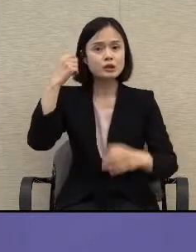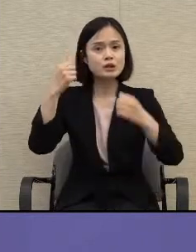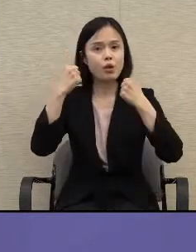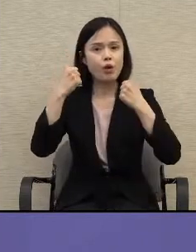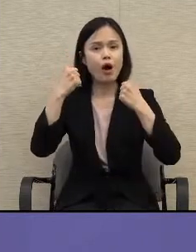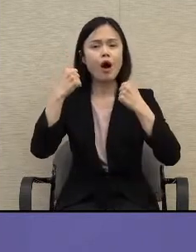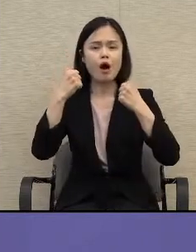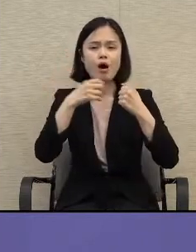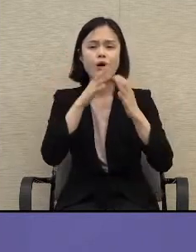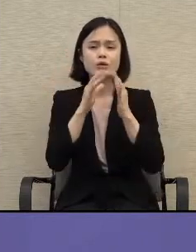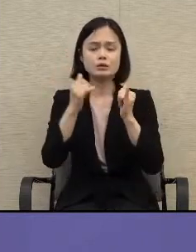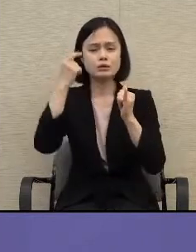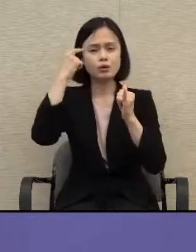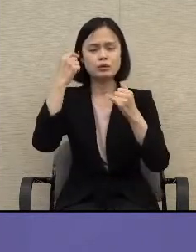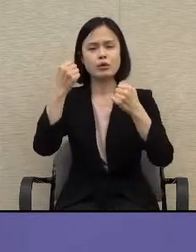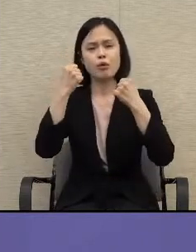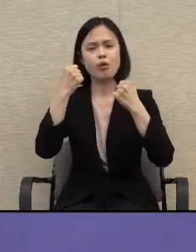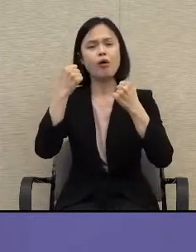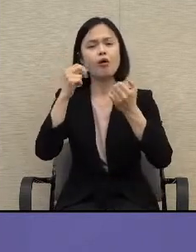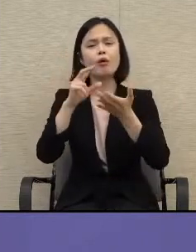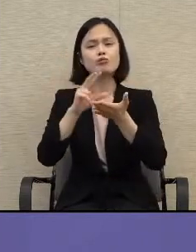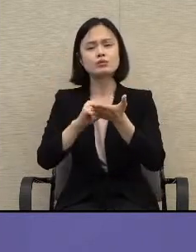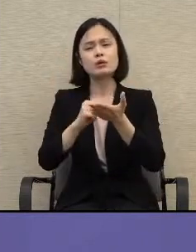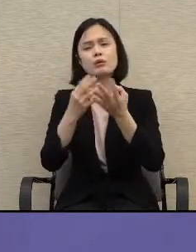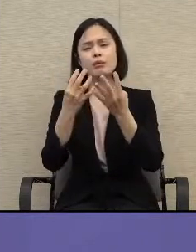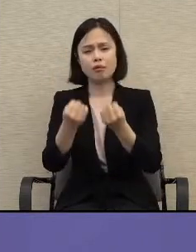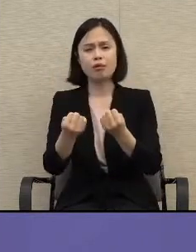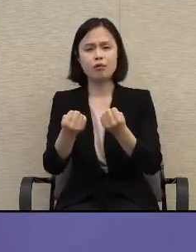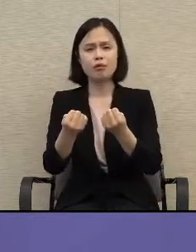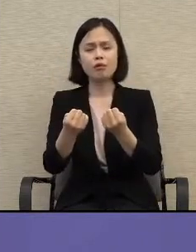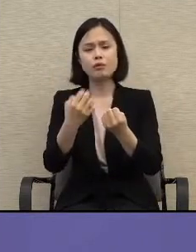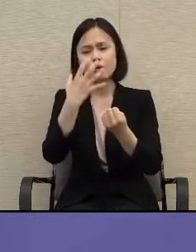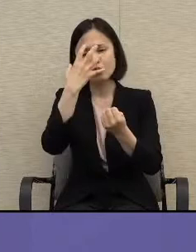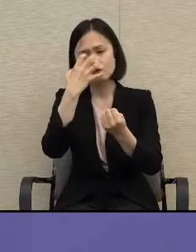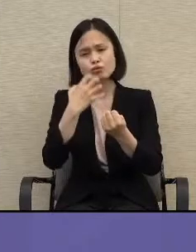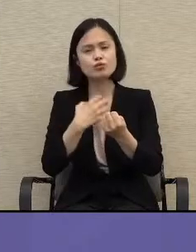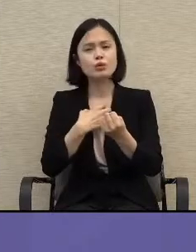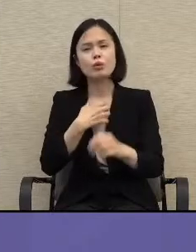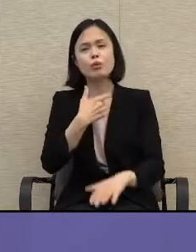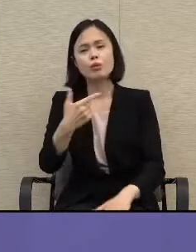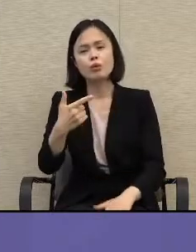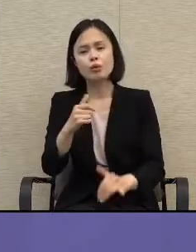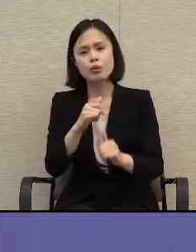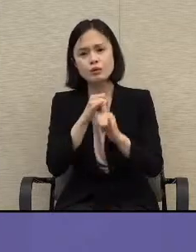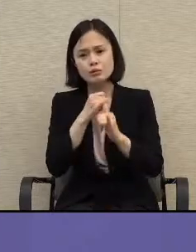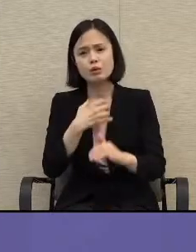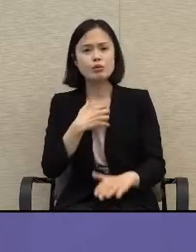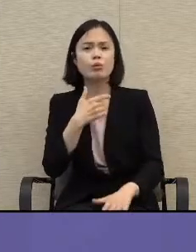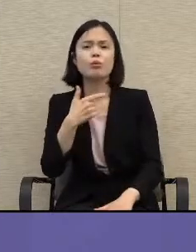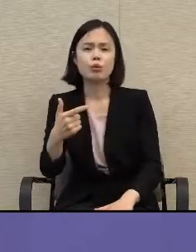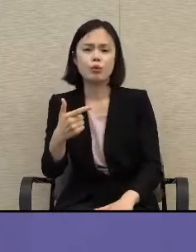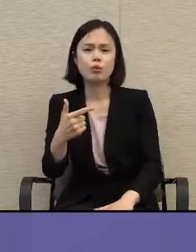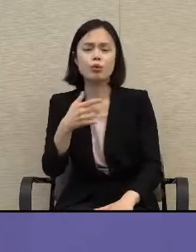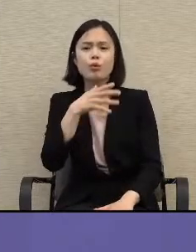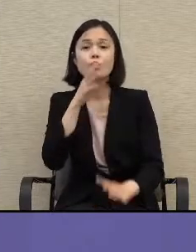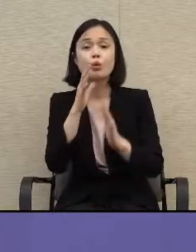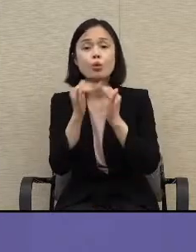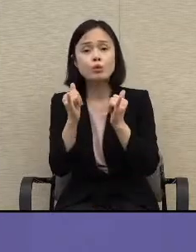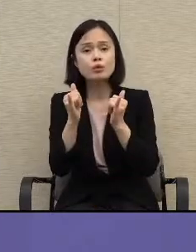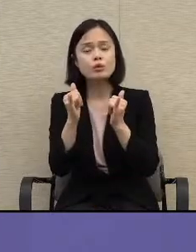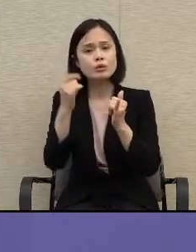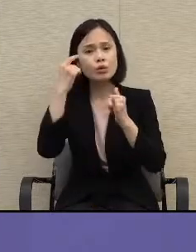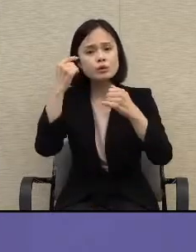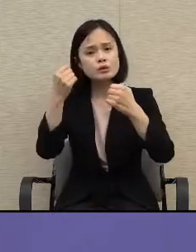많이 경험하고 있습니다. 우울의 수준도 높고, 그다음에 이제 자살의 위험성도 상당히 높아서 노인들에 대한